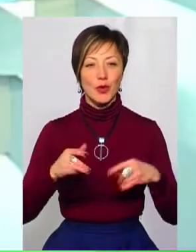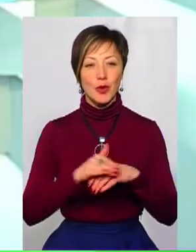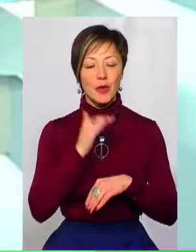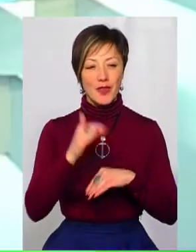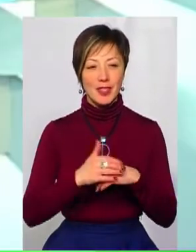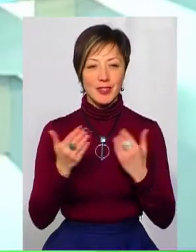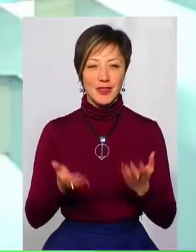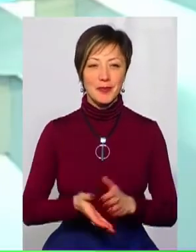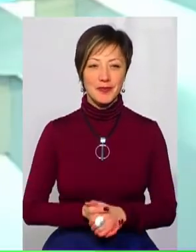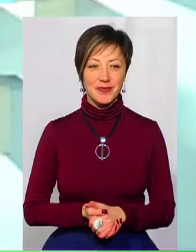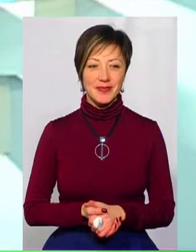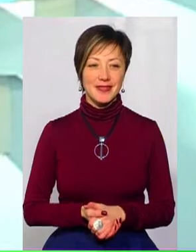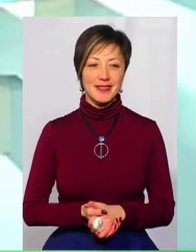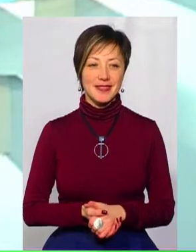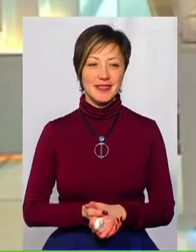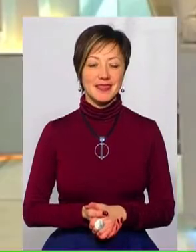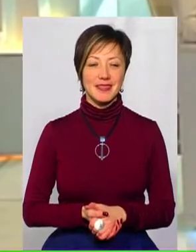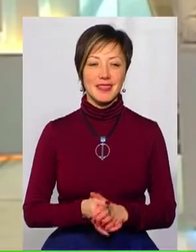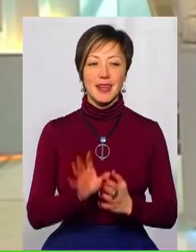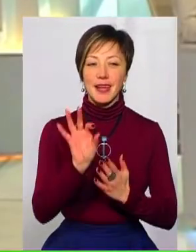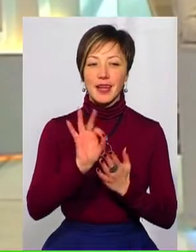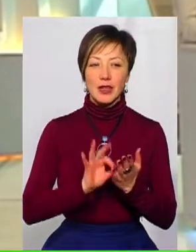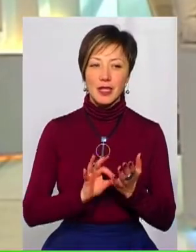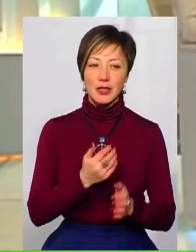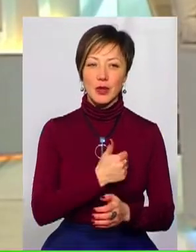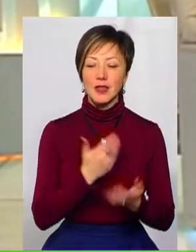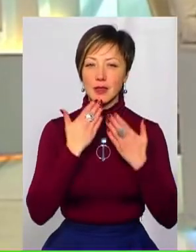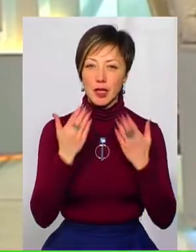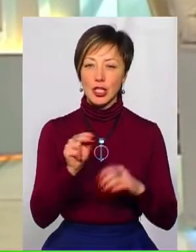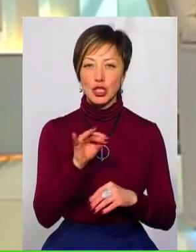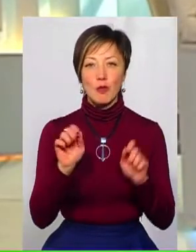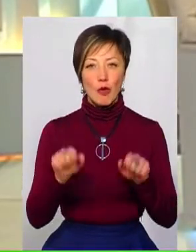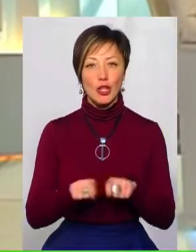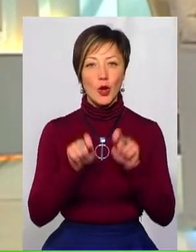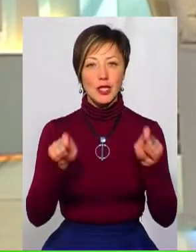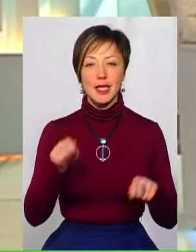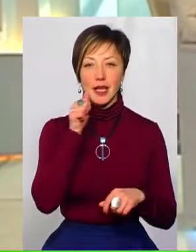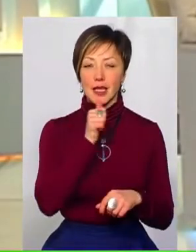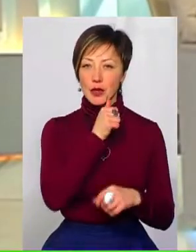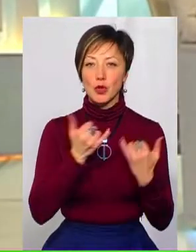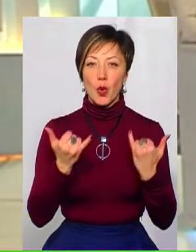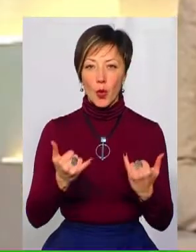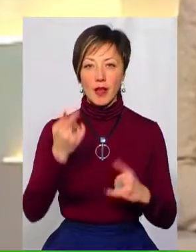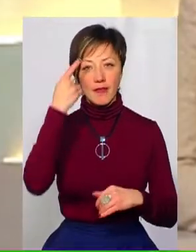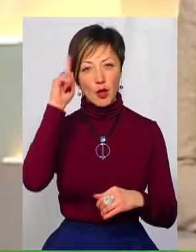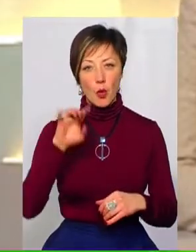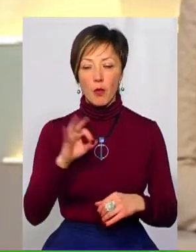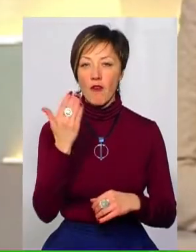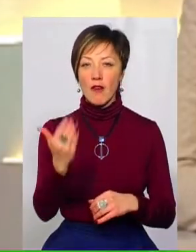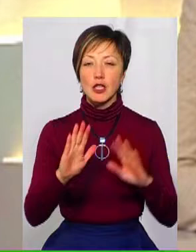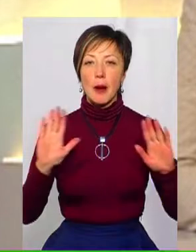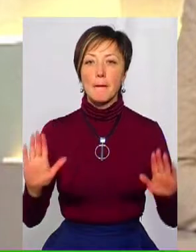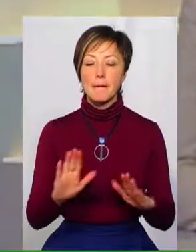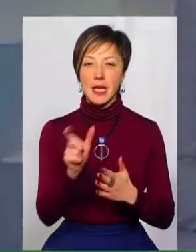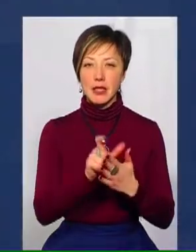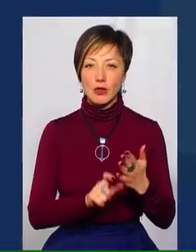вам. Доброго вечора вам. Одразу хотів запитати, чи можна розкрити інтригу. Сьогодні відомо про вашу пісню тільки те,